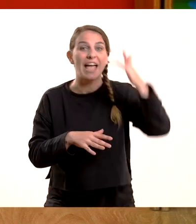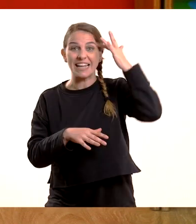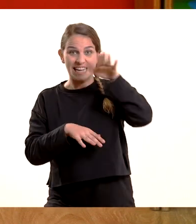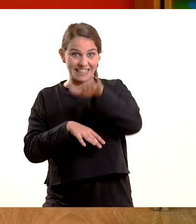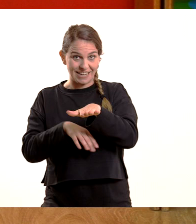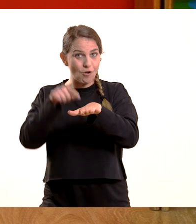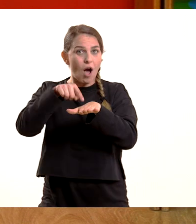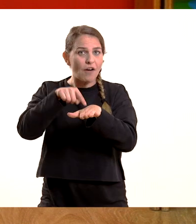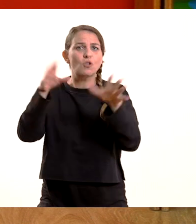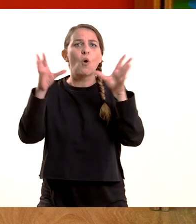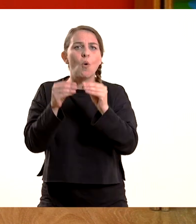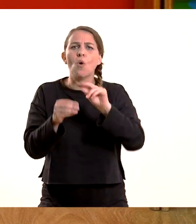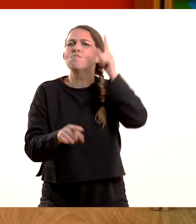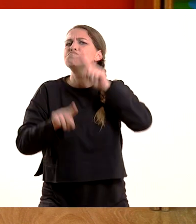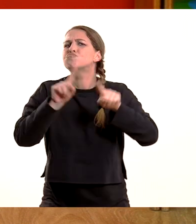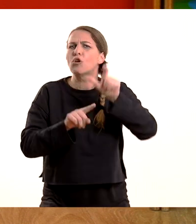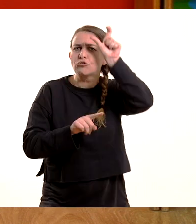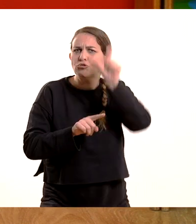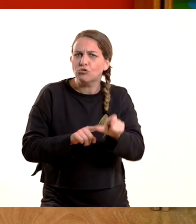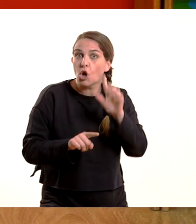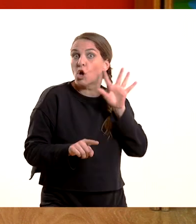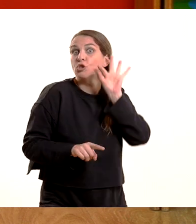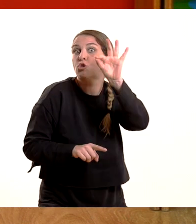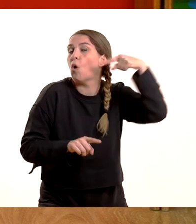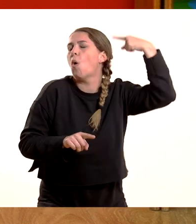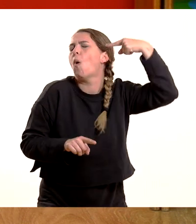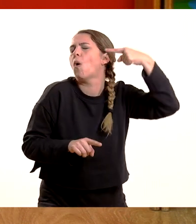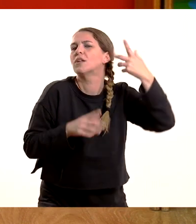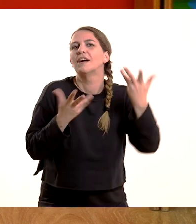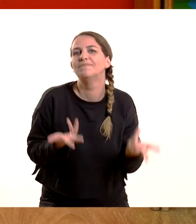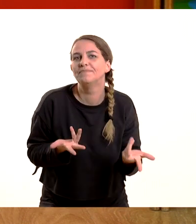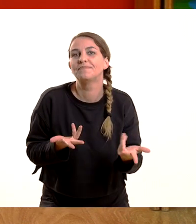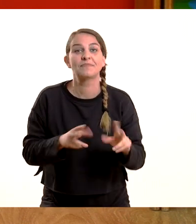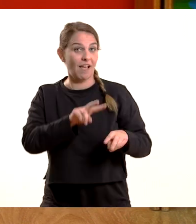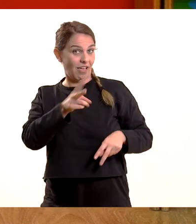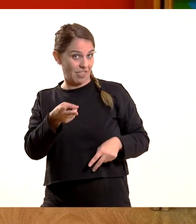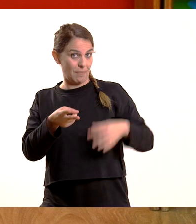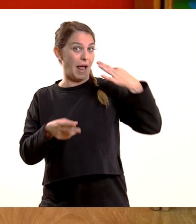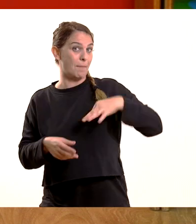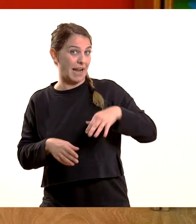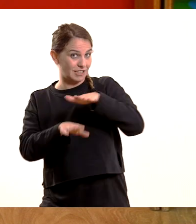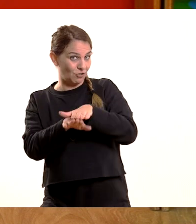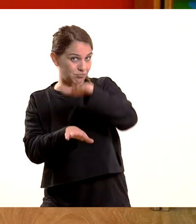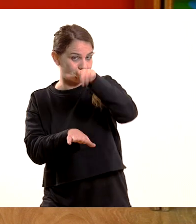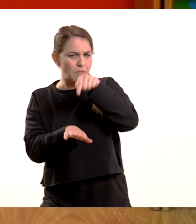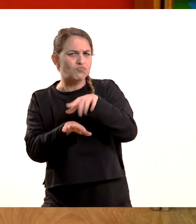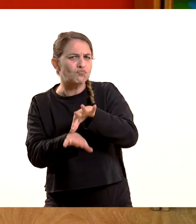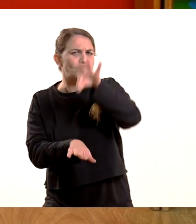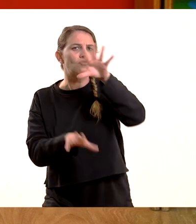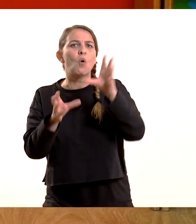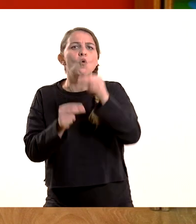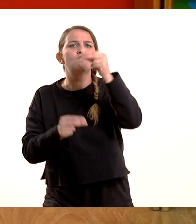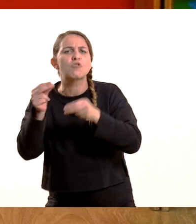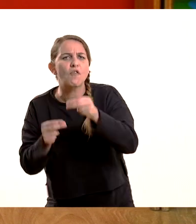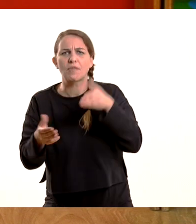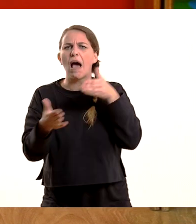στόχος και το όνειρο του ήρωά μας. Στις πράσινες κάρτες βρίσκονται τα εμπόδια, τα προβλήματα που τον εμποδίζουν να φτάσει στο στόχο